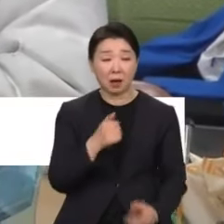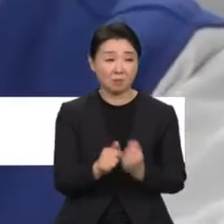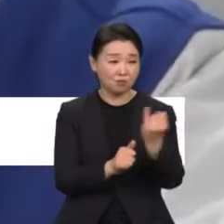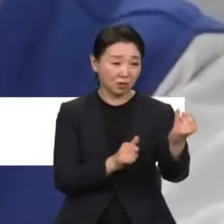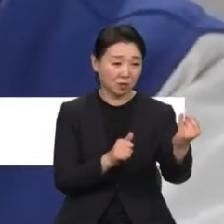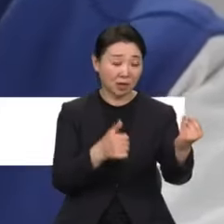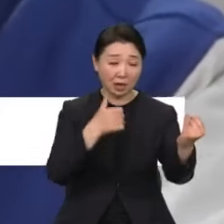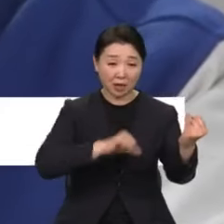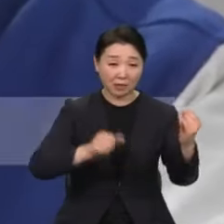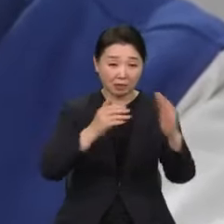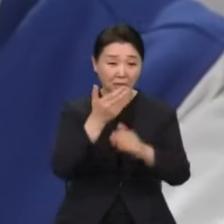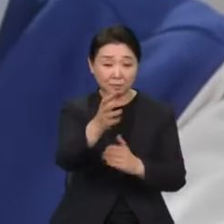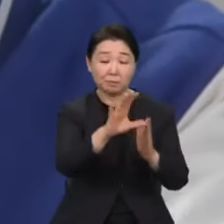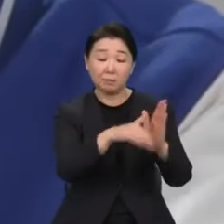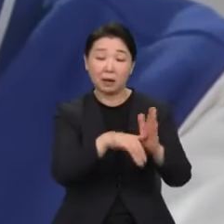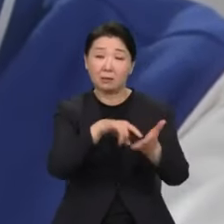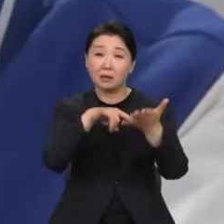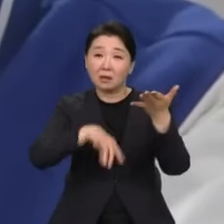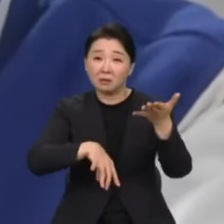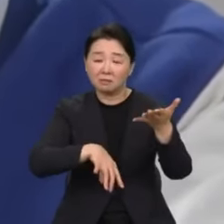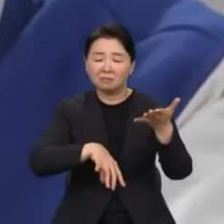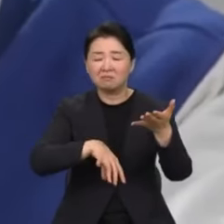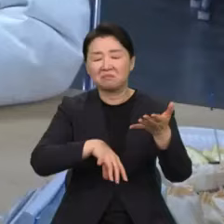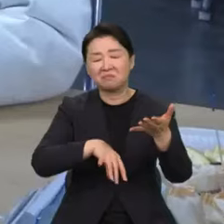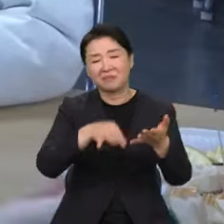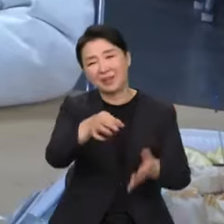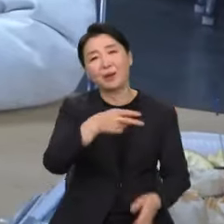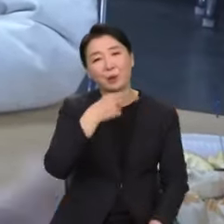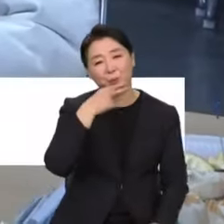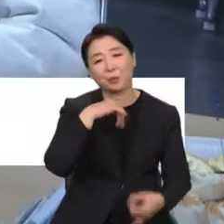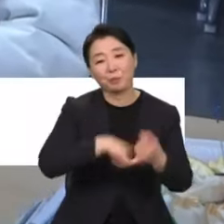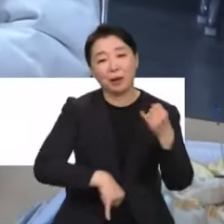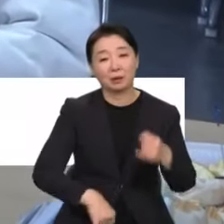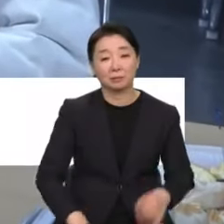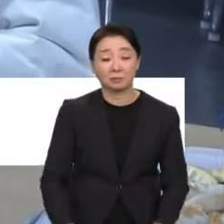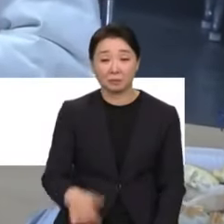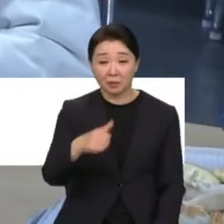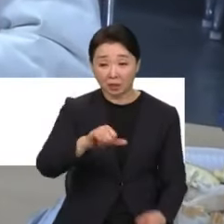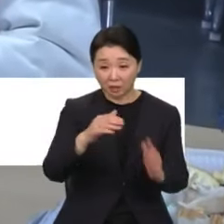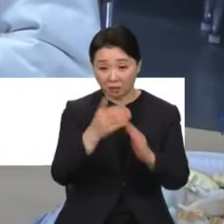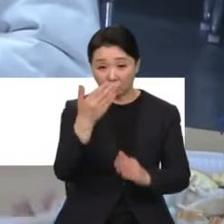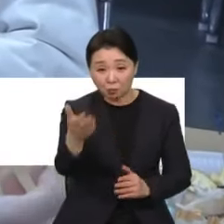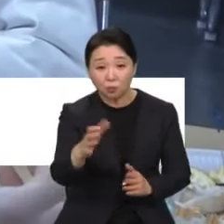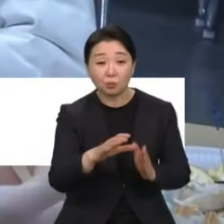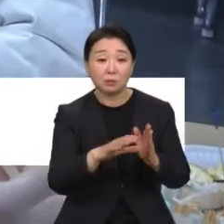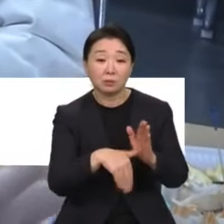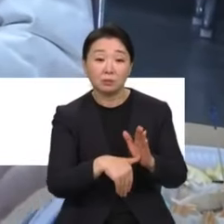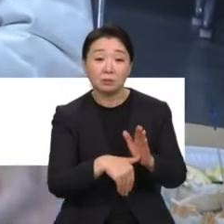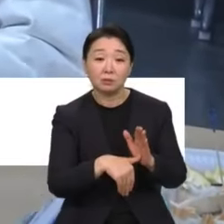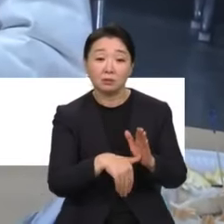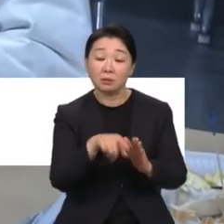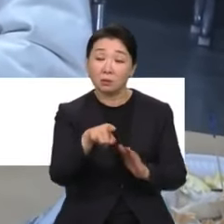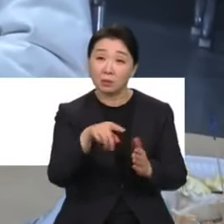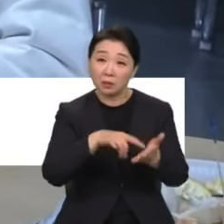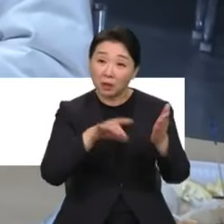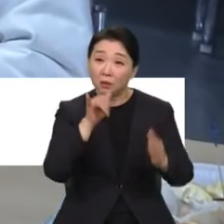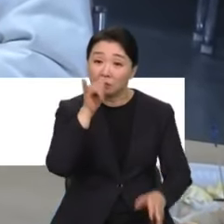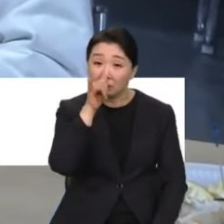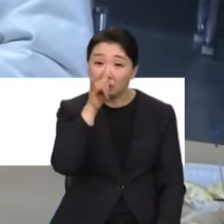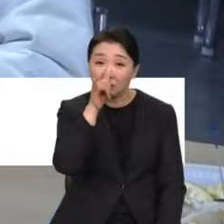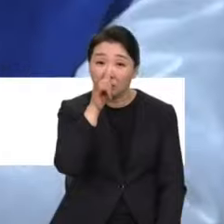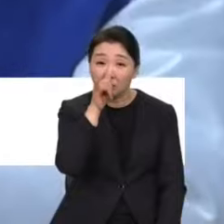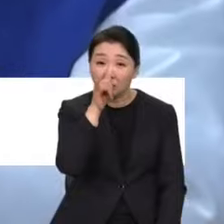아들에게 집을 넘길 때 발생한 세금을 안 낸 겁니다. 아드님한테 집을 주는데 거기서 세금이